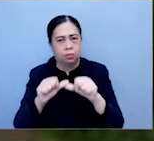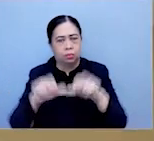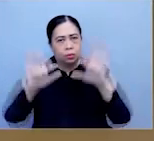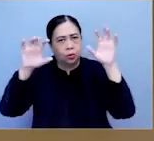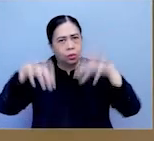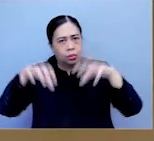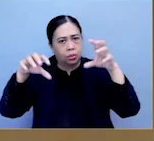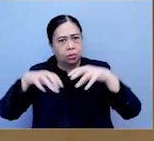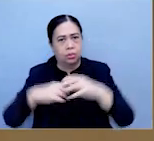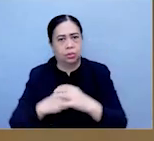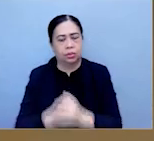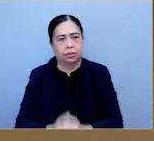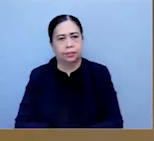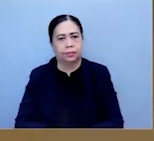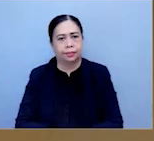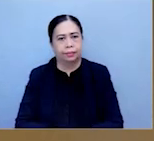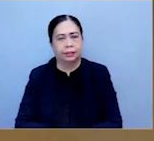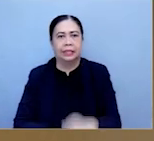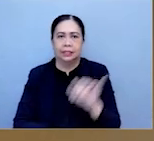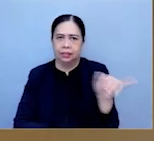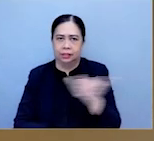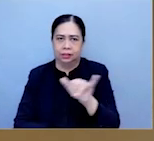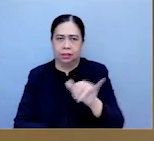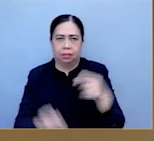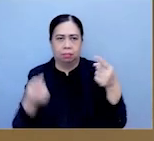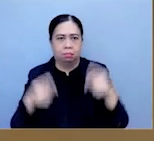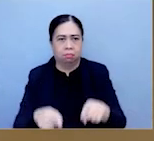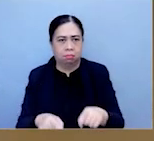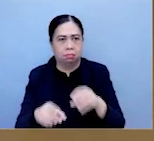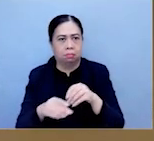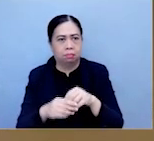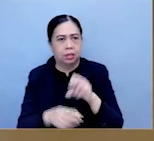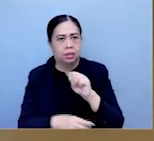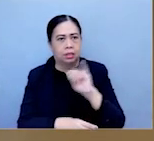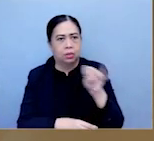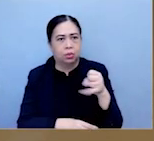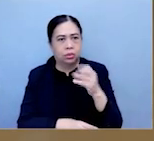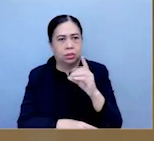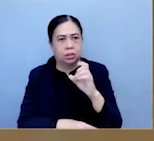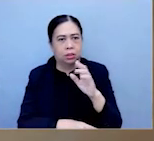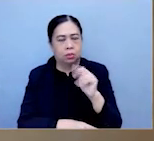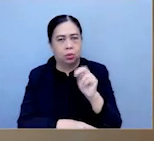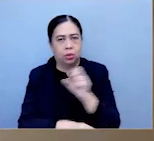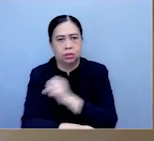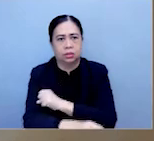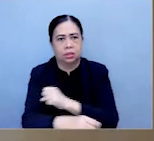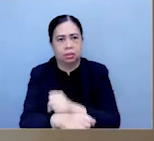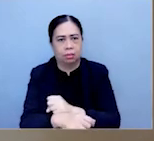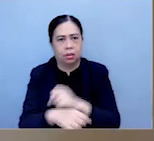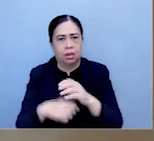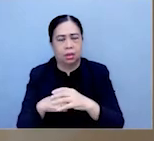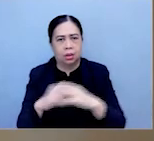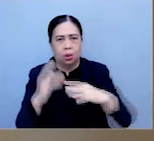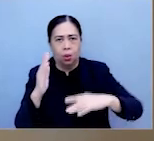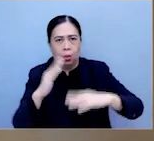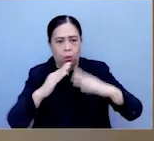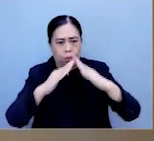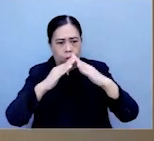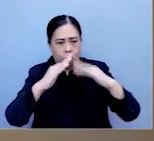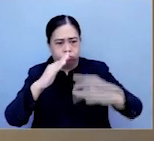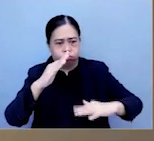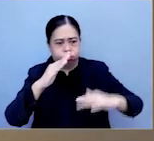pag-ulan. Ganyan din ang sitwasyon sa bayan ng San Jose de Buan sa Samar. Halos umabot na nga sa bubong ng mga bahay ang